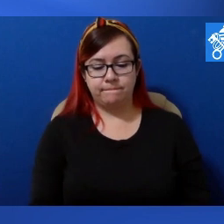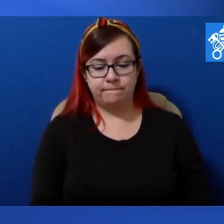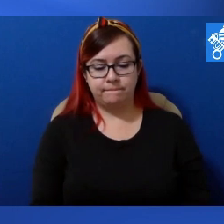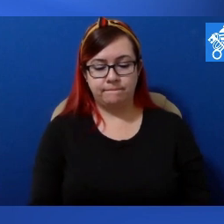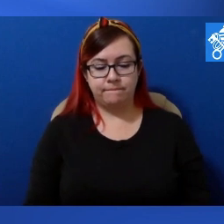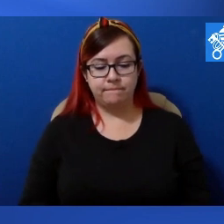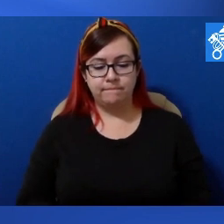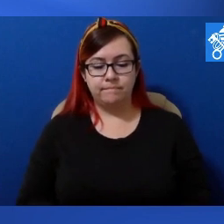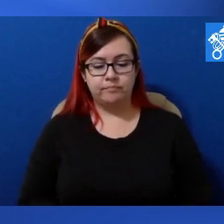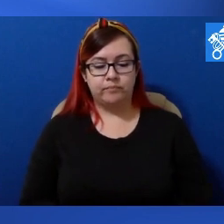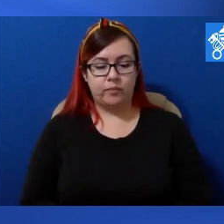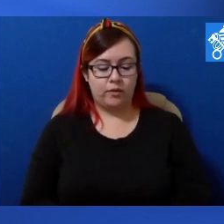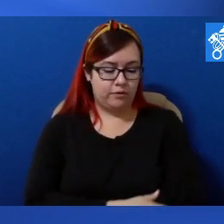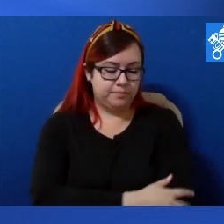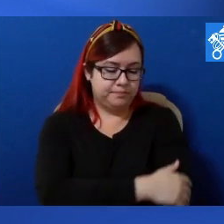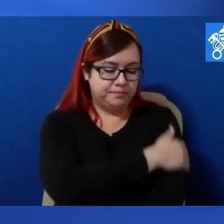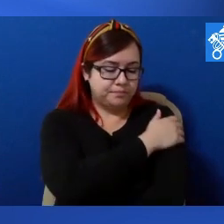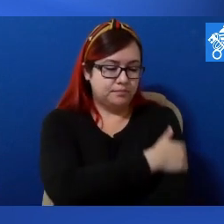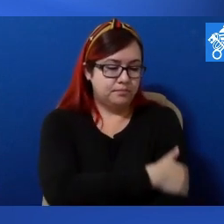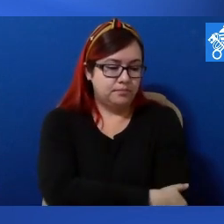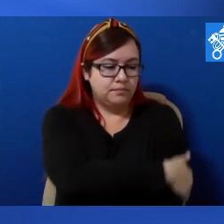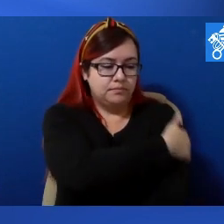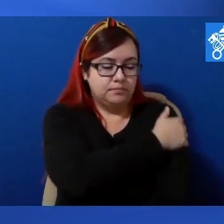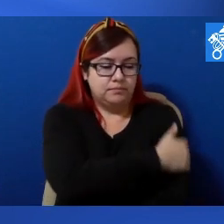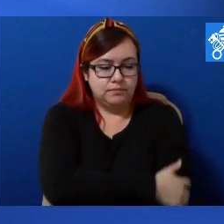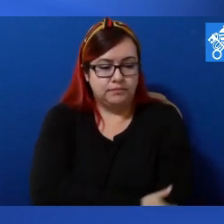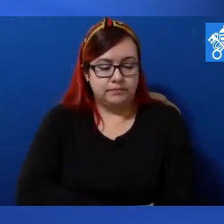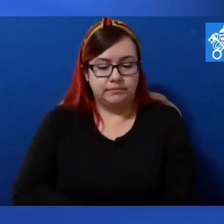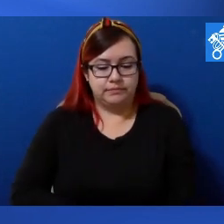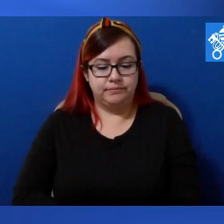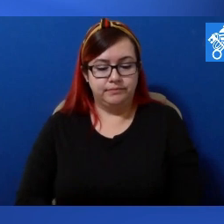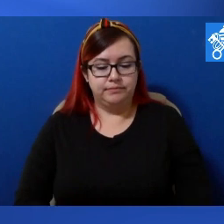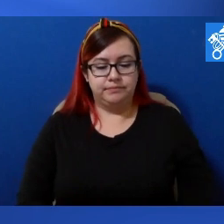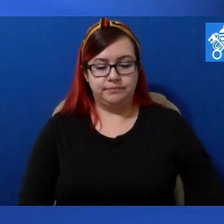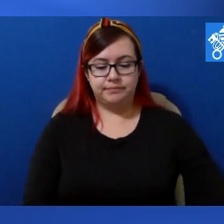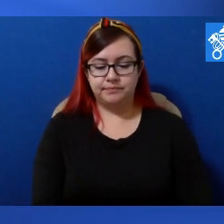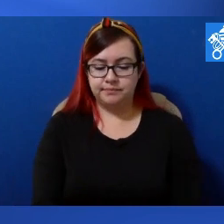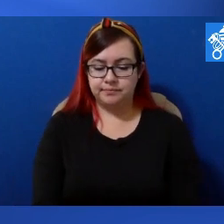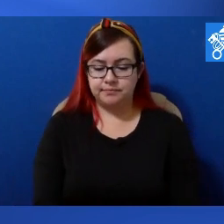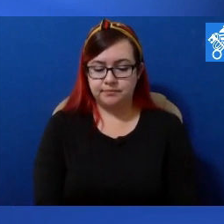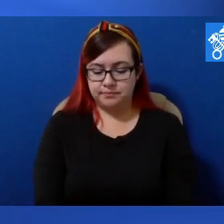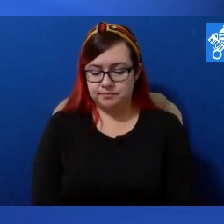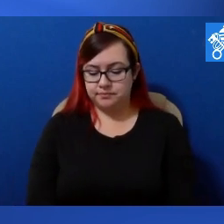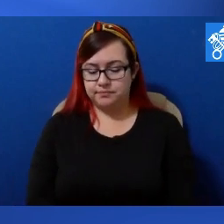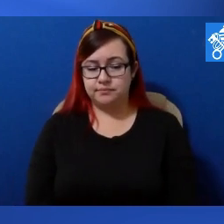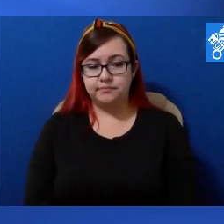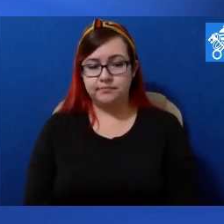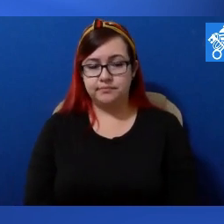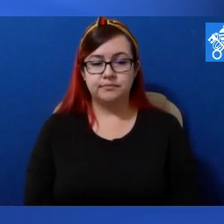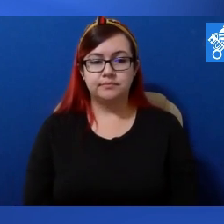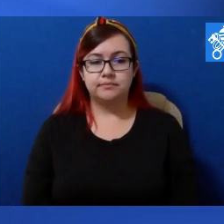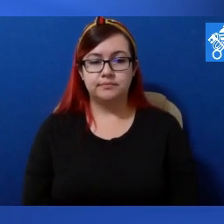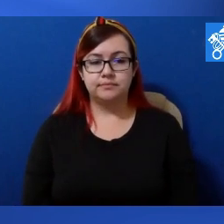déchiffrer cet état d'esprit avec l'aide d'un guide sage. Car pour ceux qui ont le désir de faire le